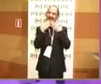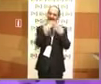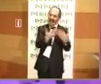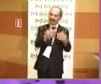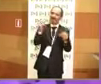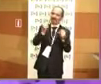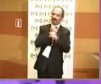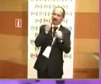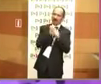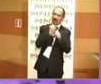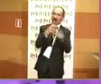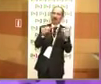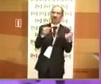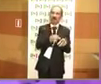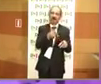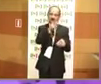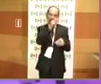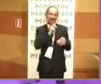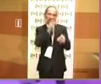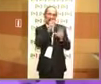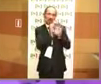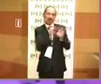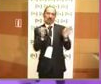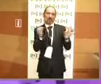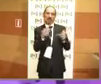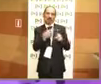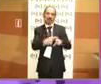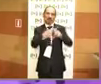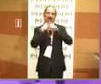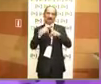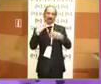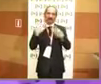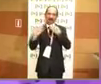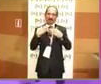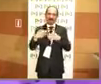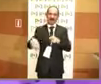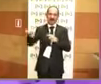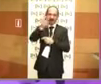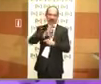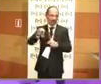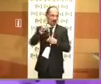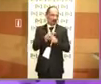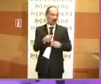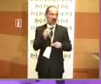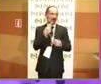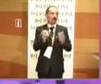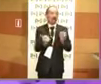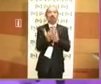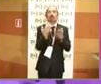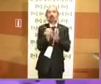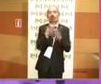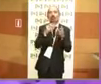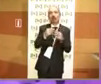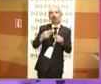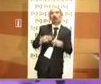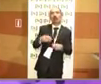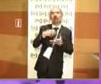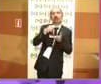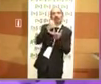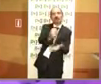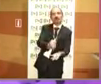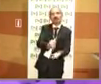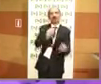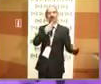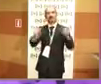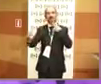di immenso lavoro in solitudine, lo dico da ex parlamentare europeo, e che hanno prodotto un contributo alla discussione